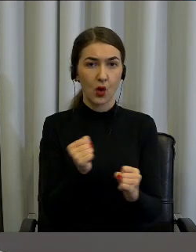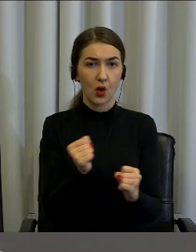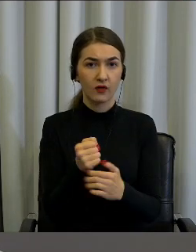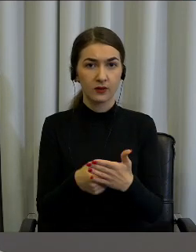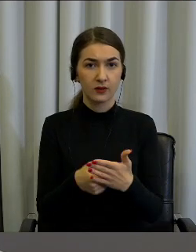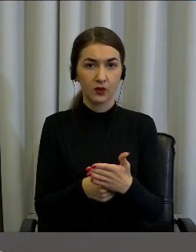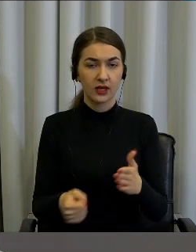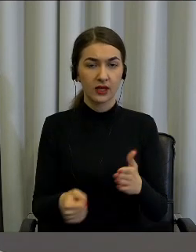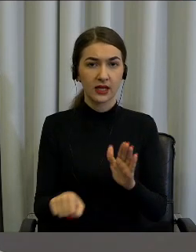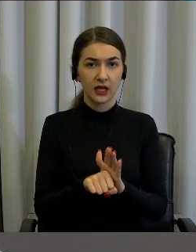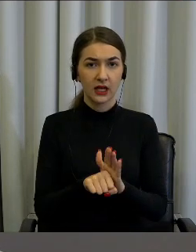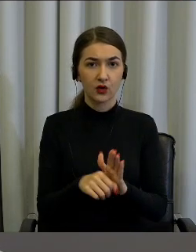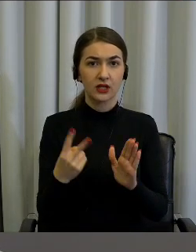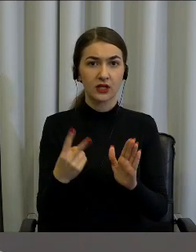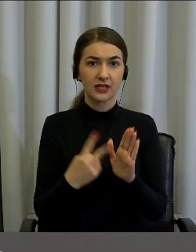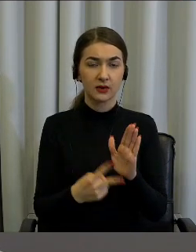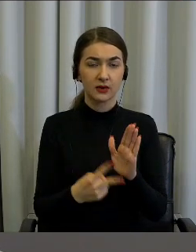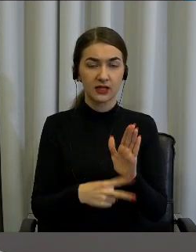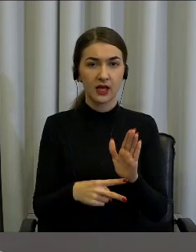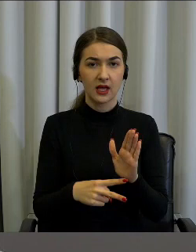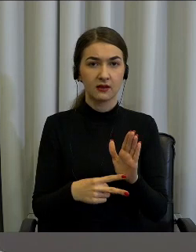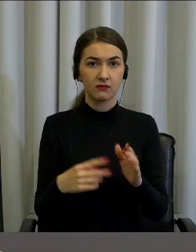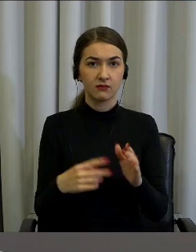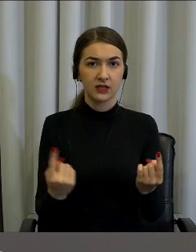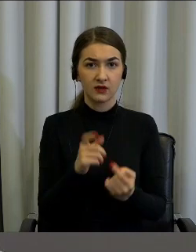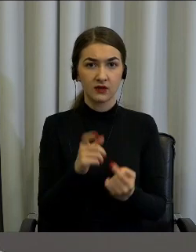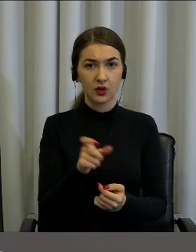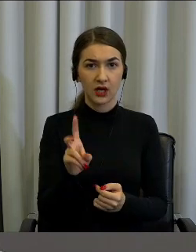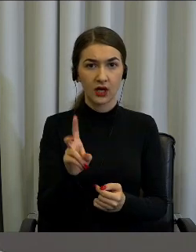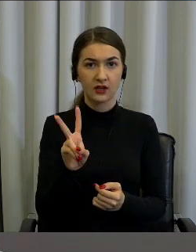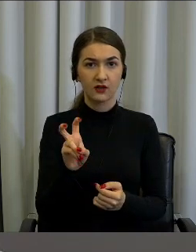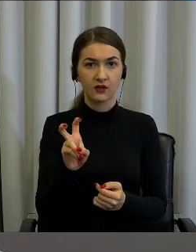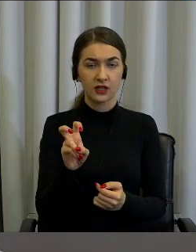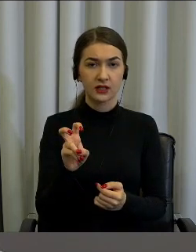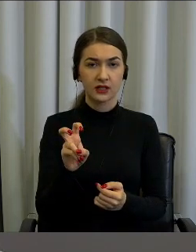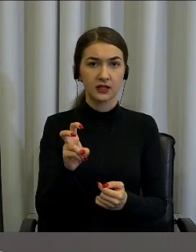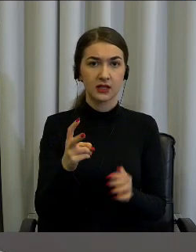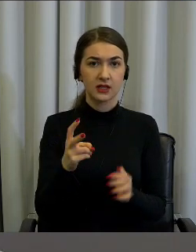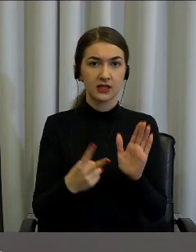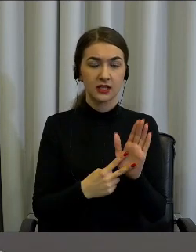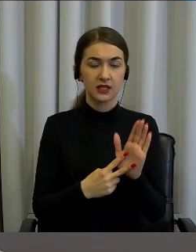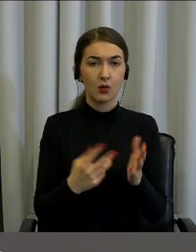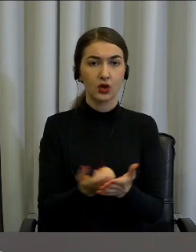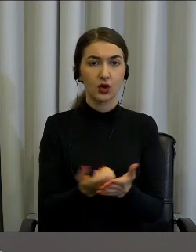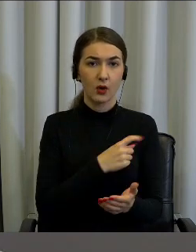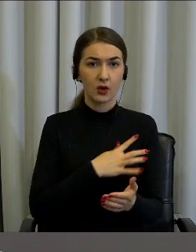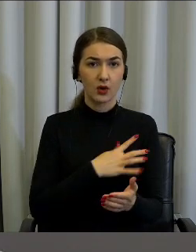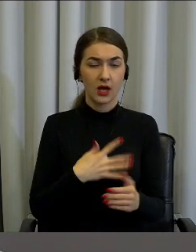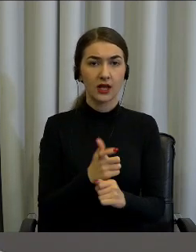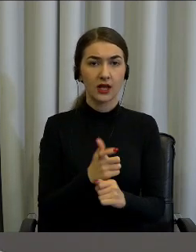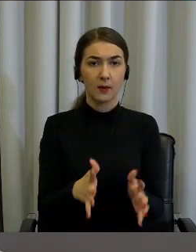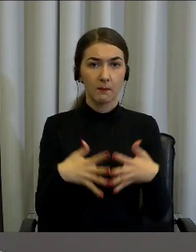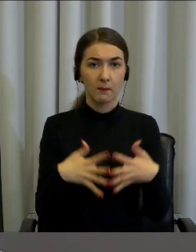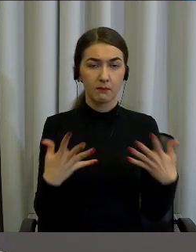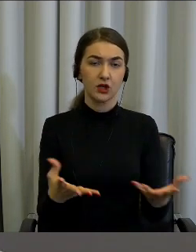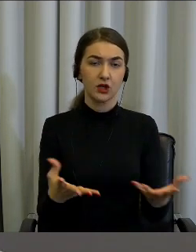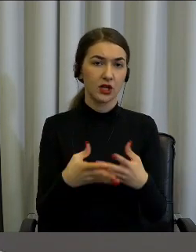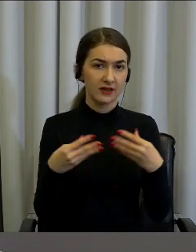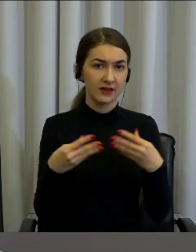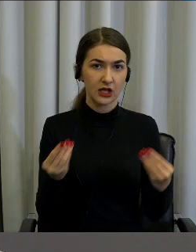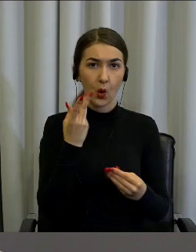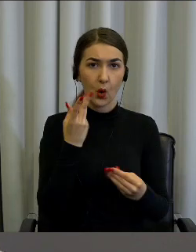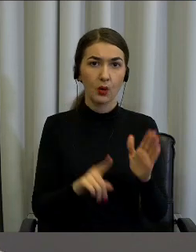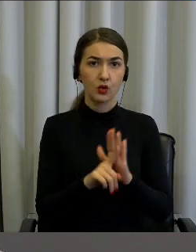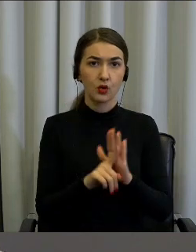загинуло 70 цивільних осіб 248 отримали поранення найбільшість з них на ні коли починають